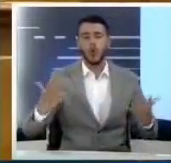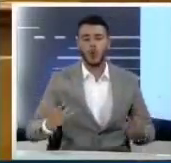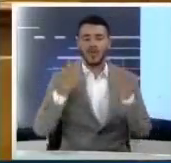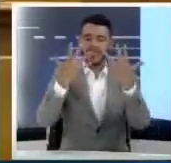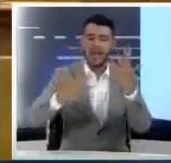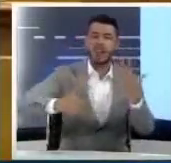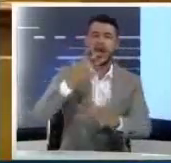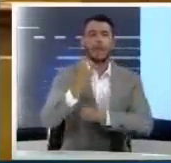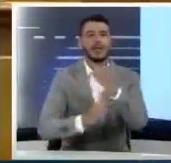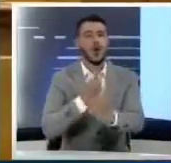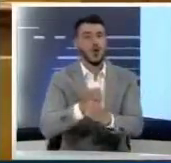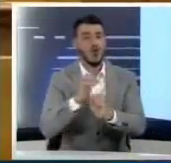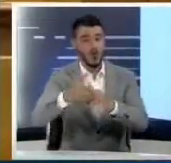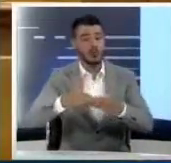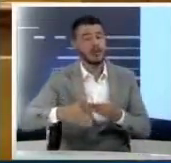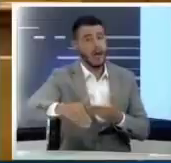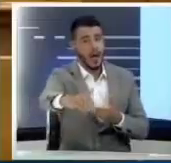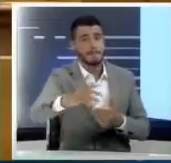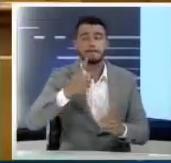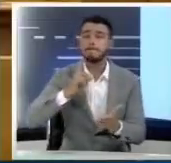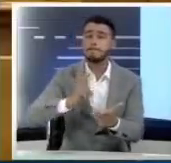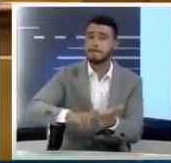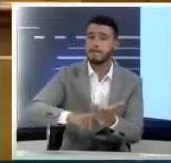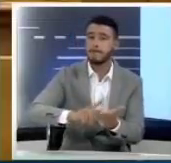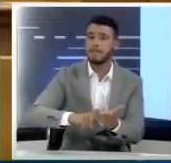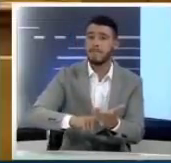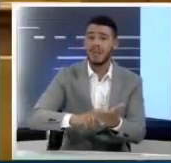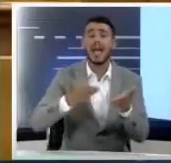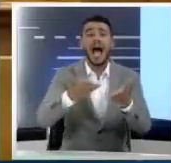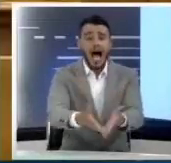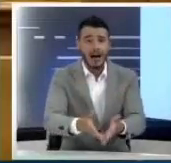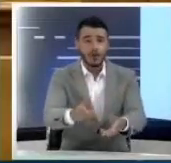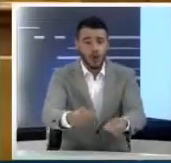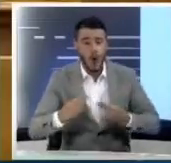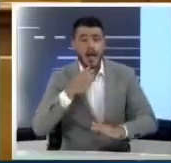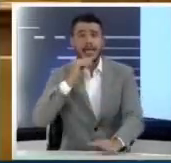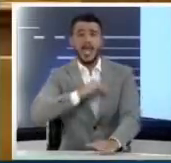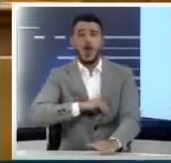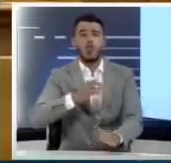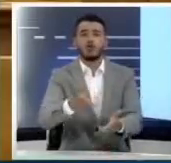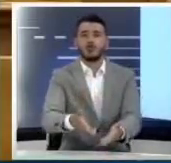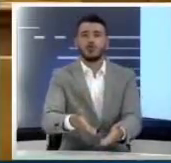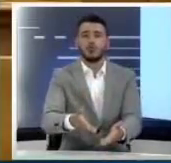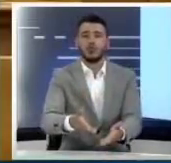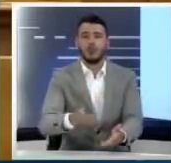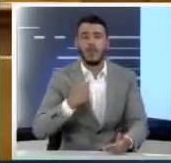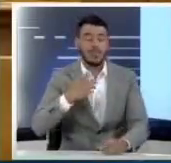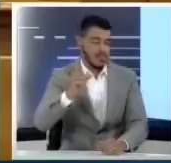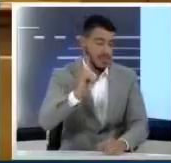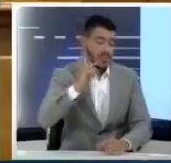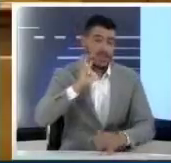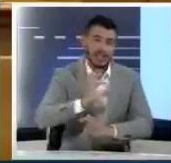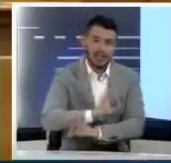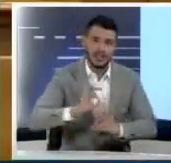χρόνια που βεβαίως πρέπει να το εκμεταλλευτούμε. Ότι δεν είναι σίγουρο αν